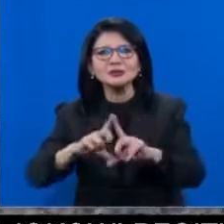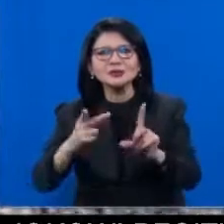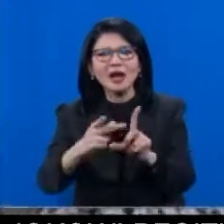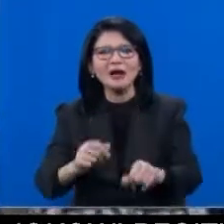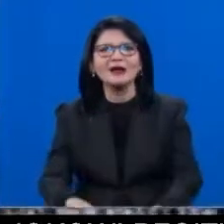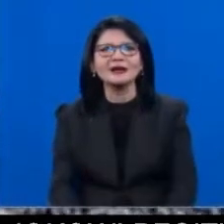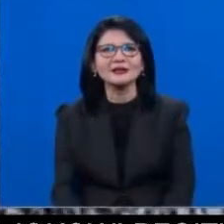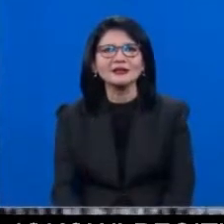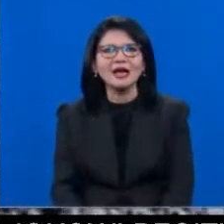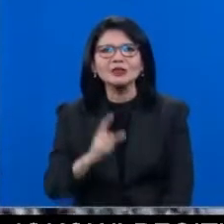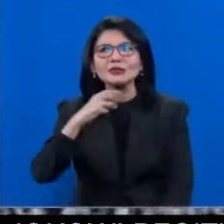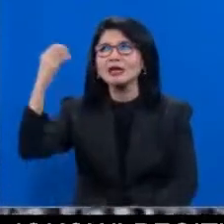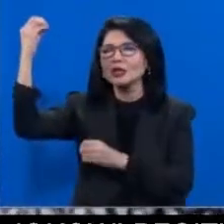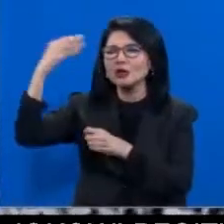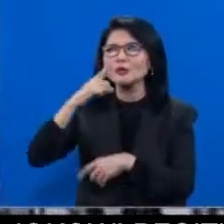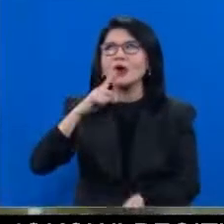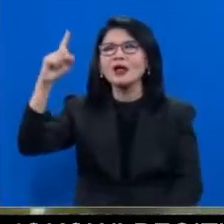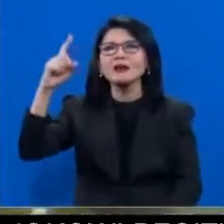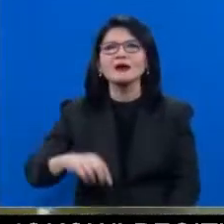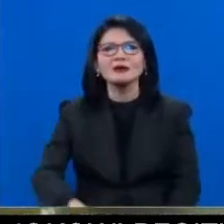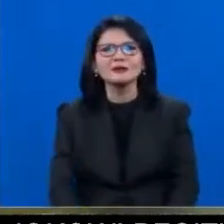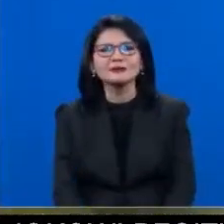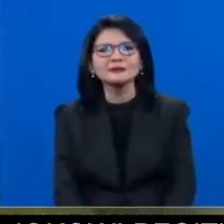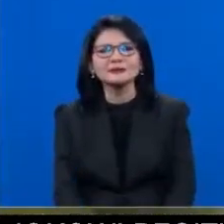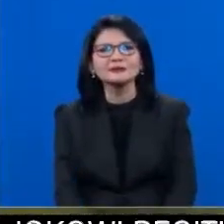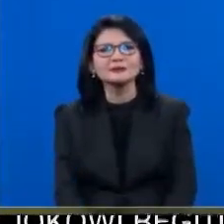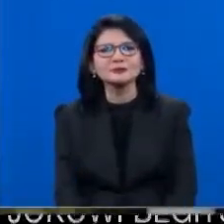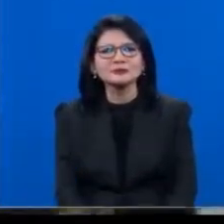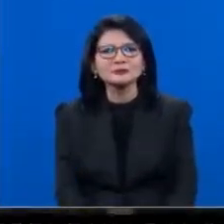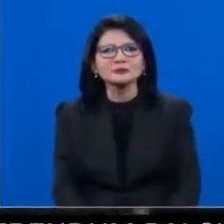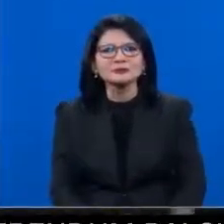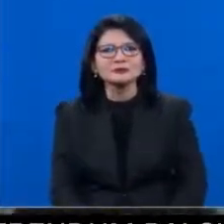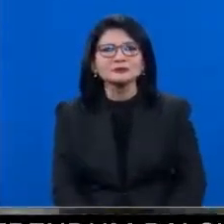lillah, demi ridho Allah Azza wa Jalla. Tim Liputan, CNN Indonesia.